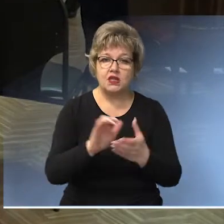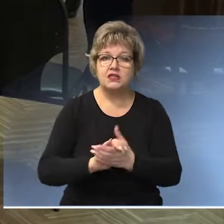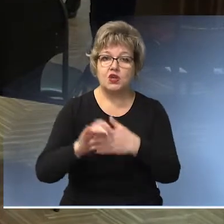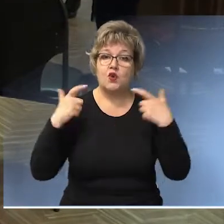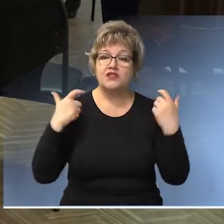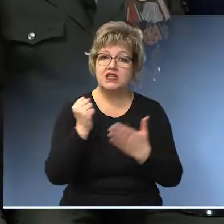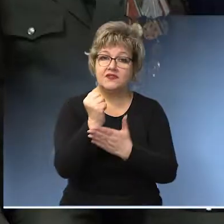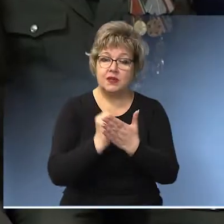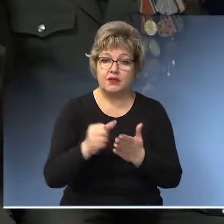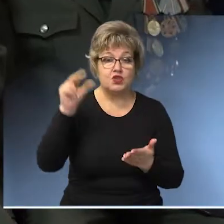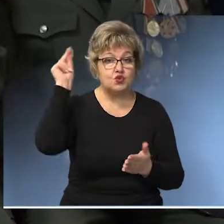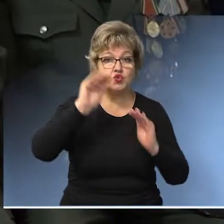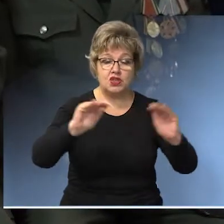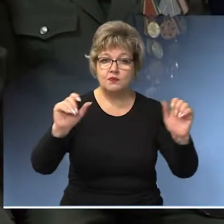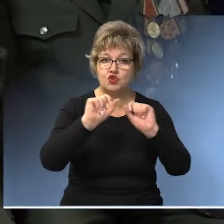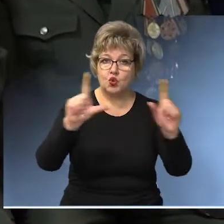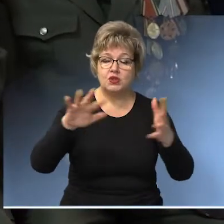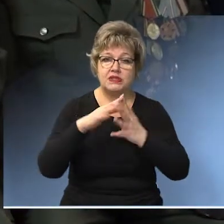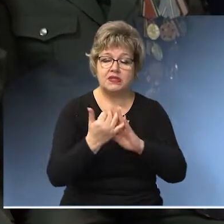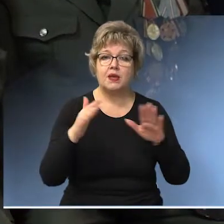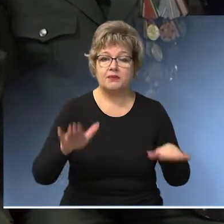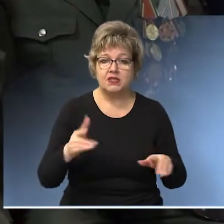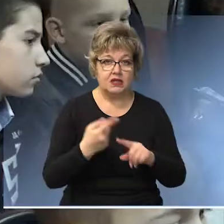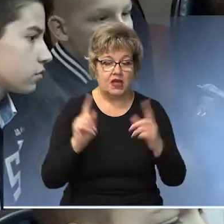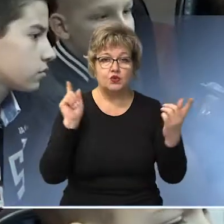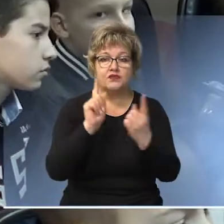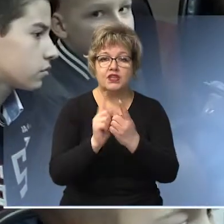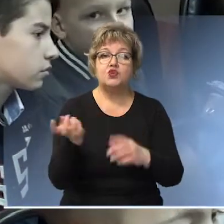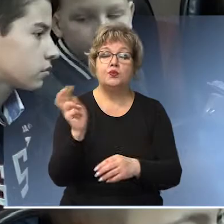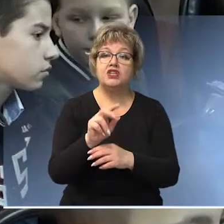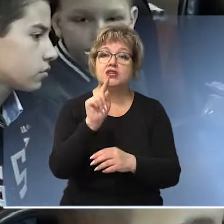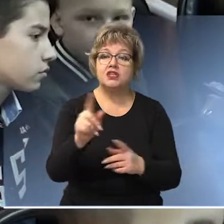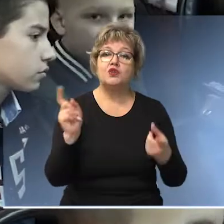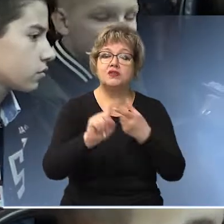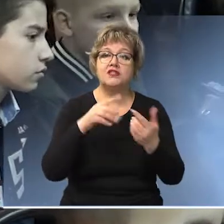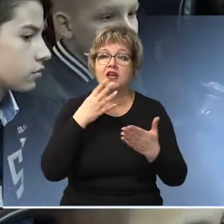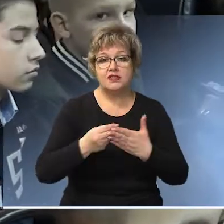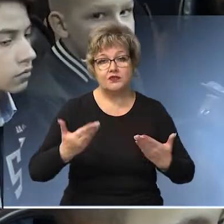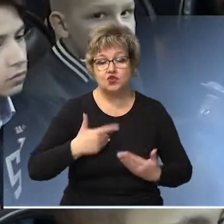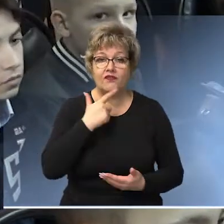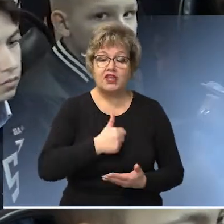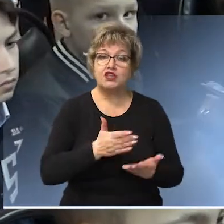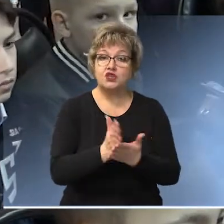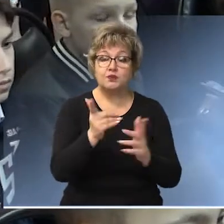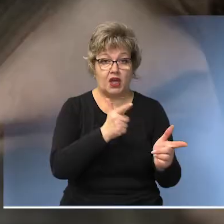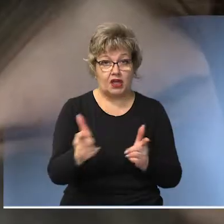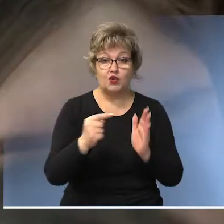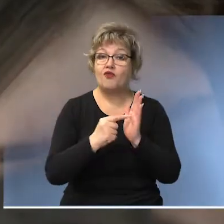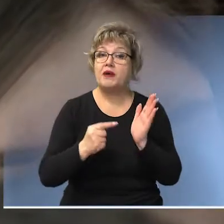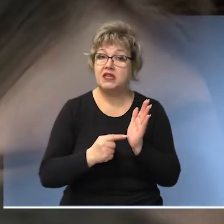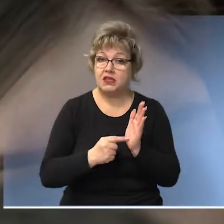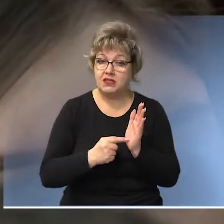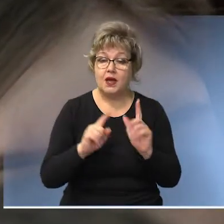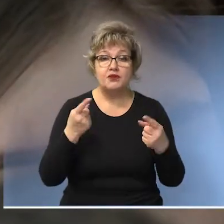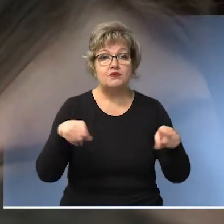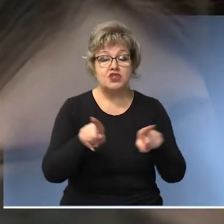организации «Союз офицеров запаса» с учащимися школ сельских поселений. На эту встречу пришли те, кто связал свою жизнь с военной службой и готов